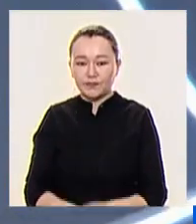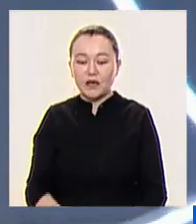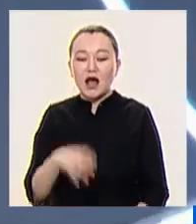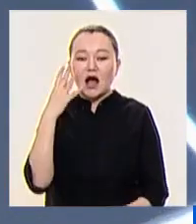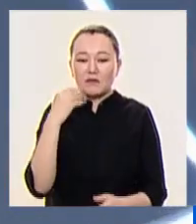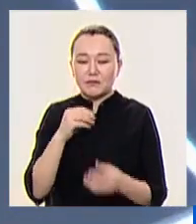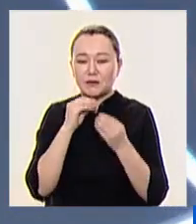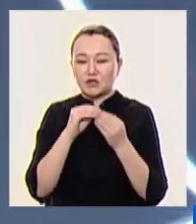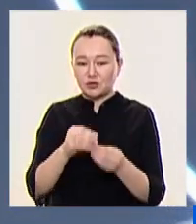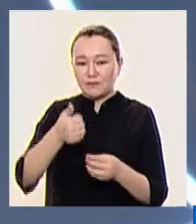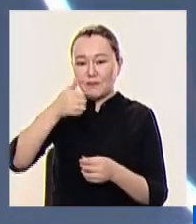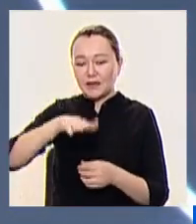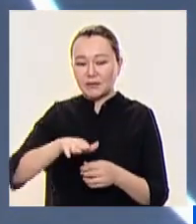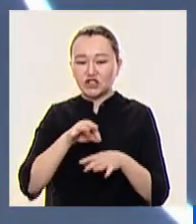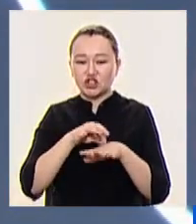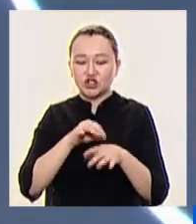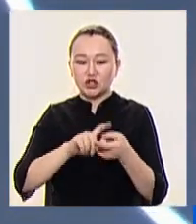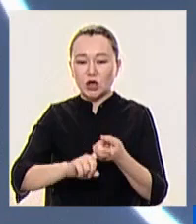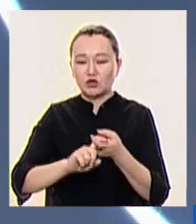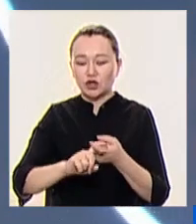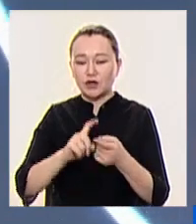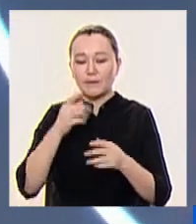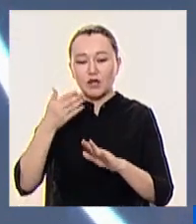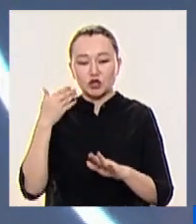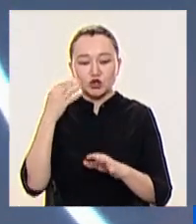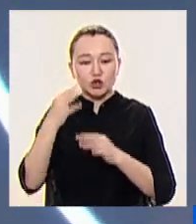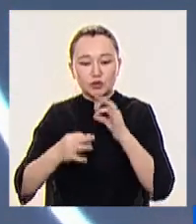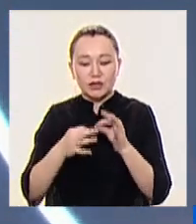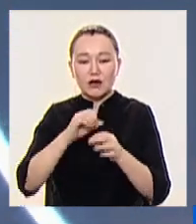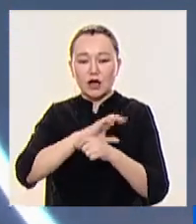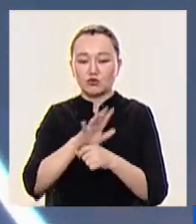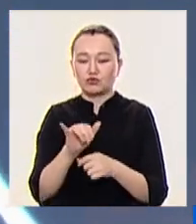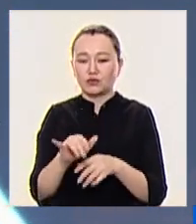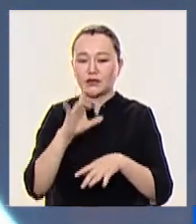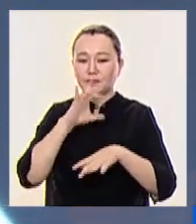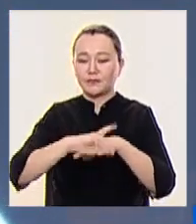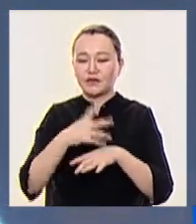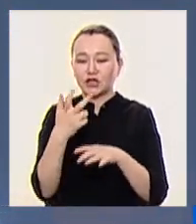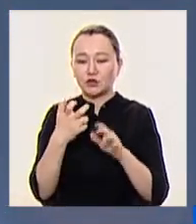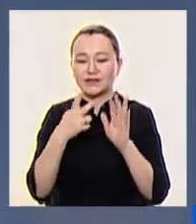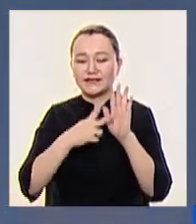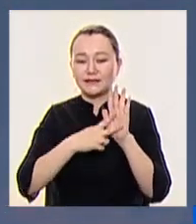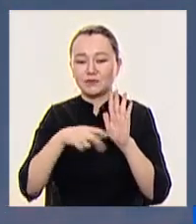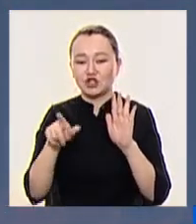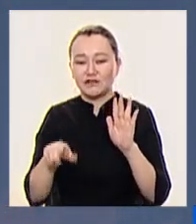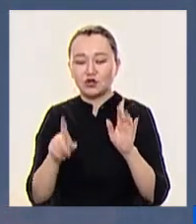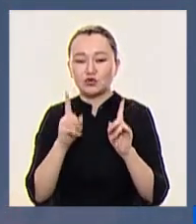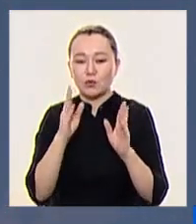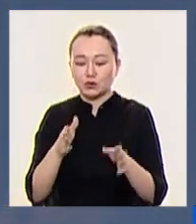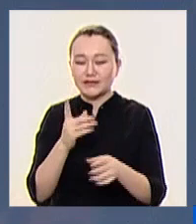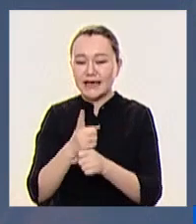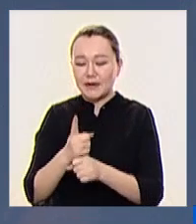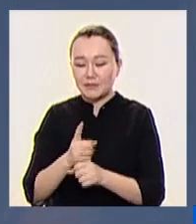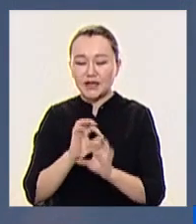Алматы по-прежнему лидируют по числу зараженных. За минувшие сутки коронавирус выявили у 307 человек. Что будет под